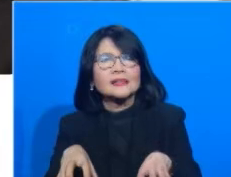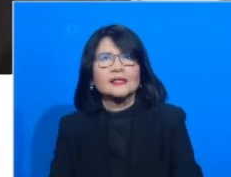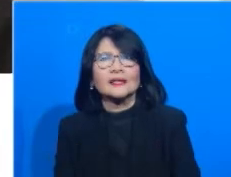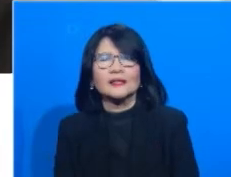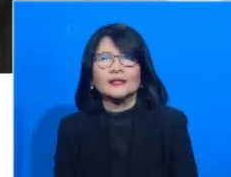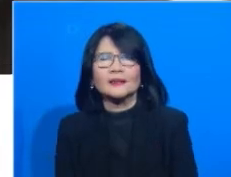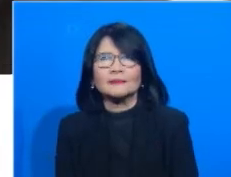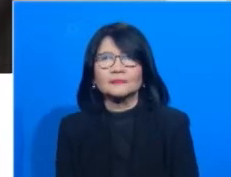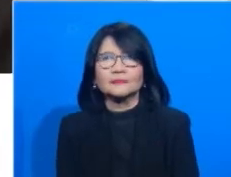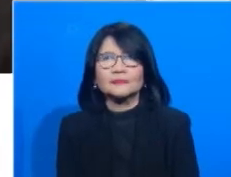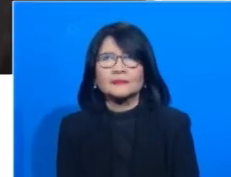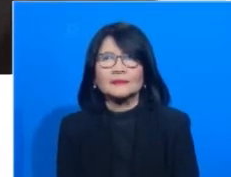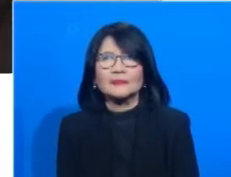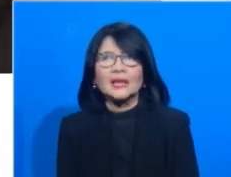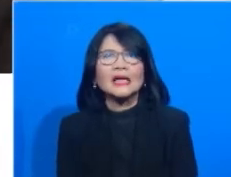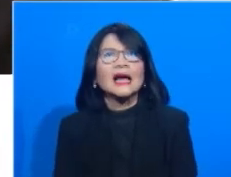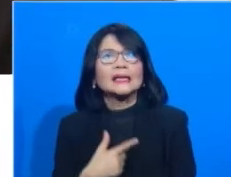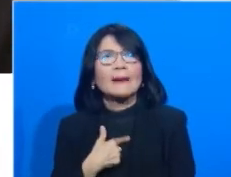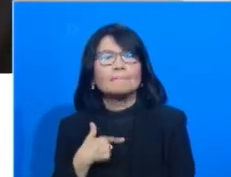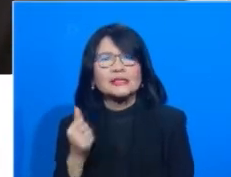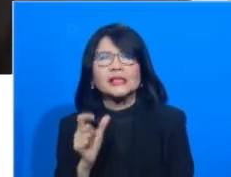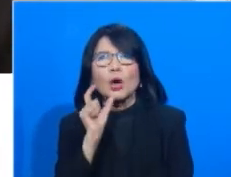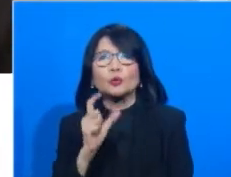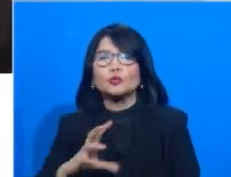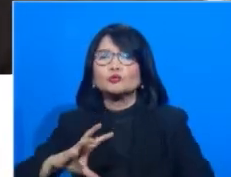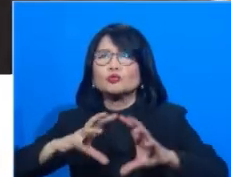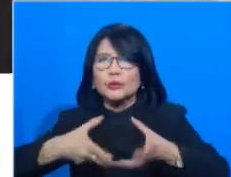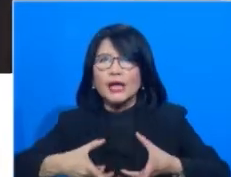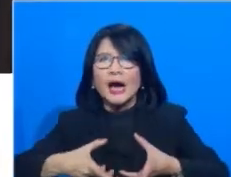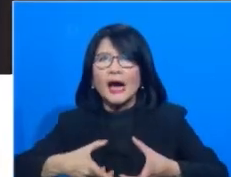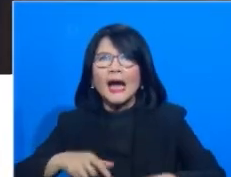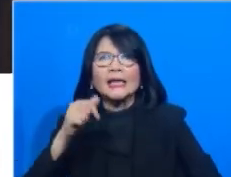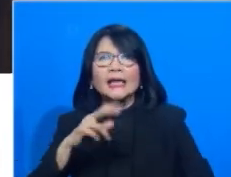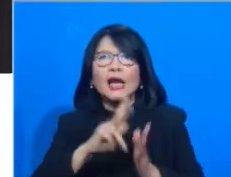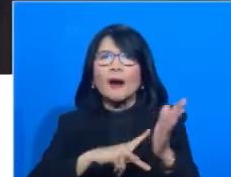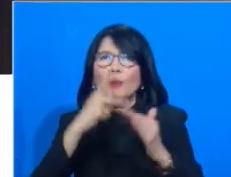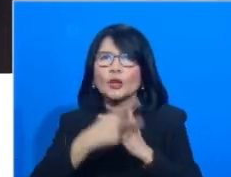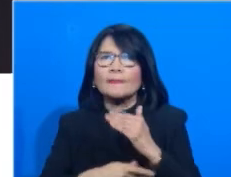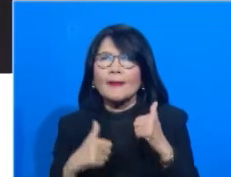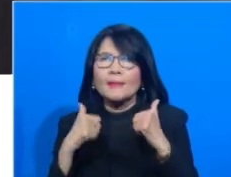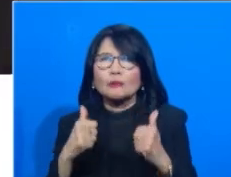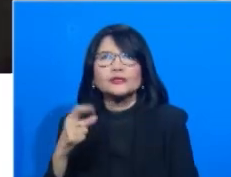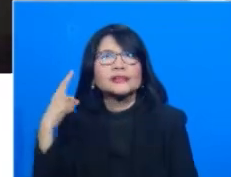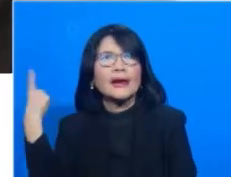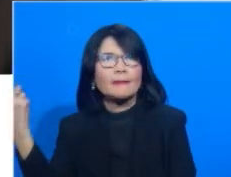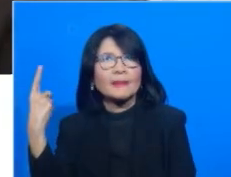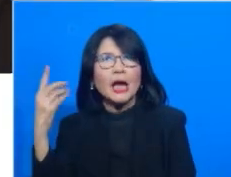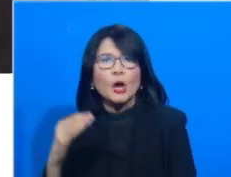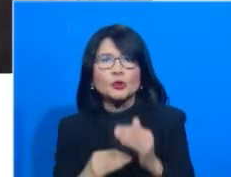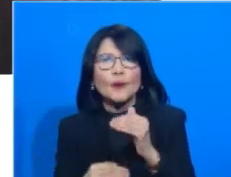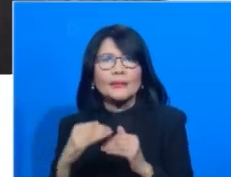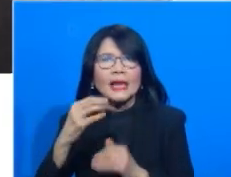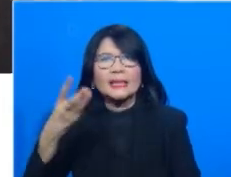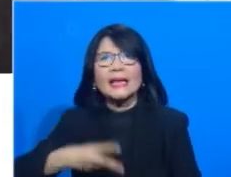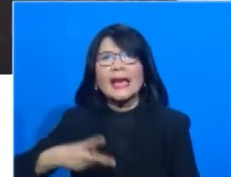masyarakat Indonesia dan juga untuk dunia. Jadi ini salah satu program pemerintah untuk meningkatkan